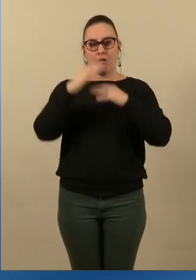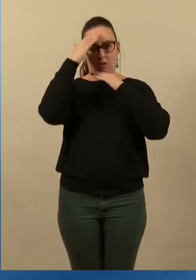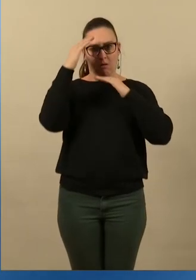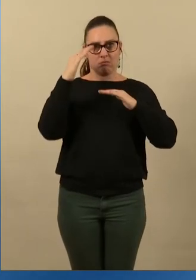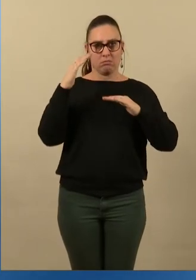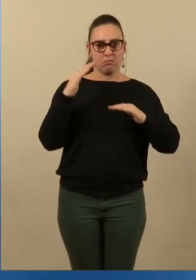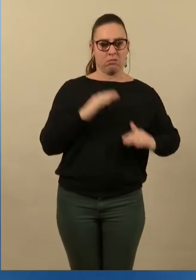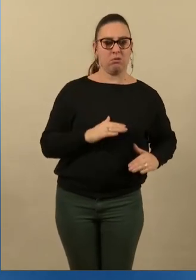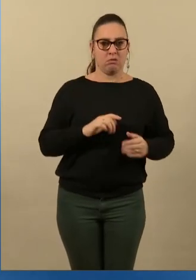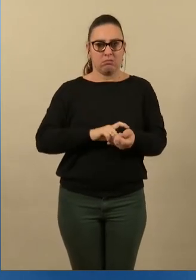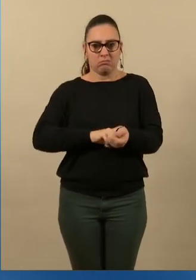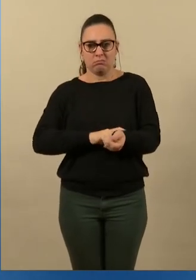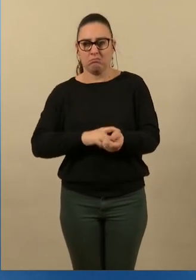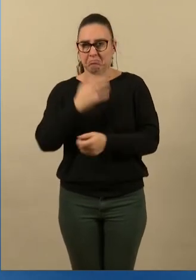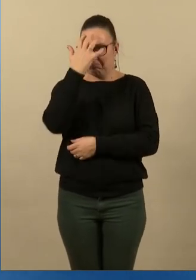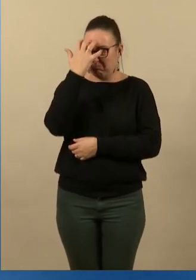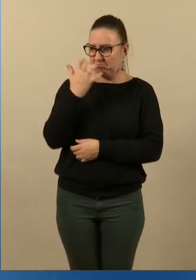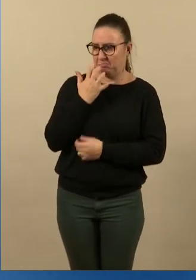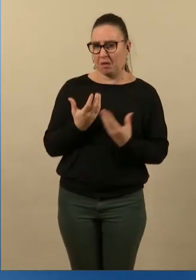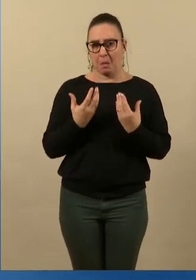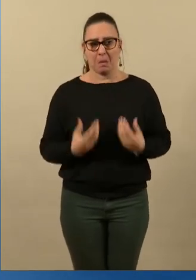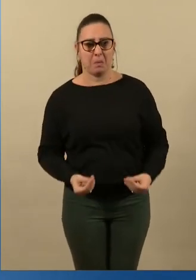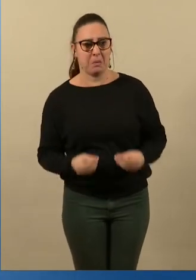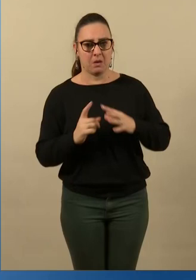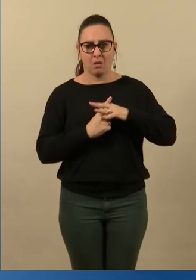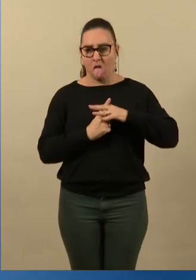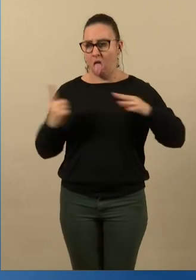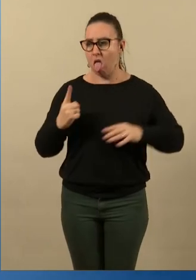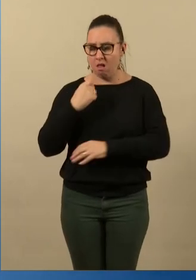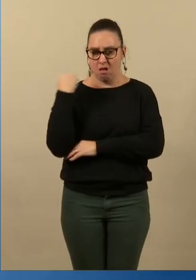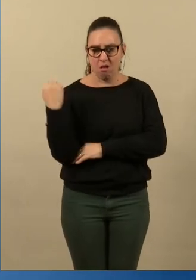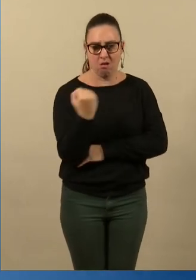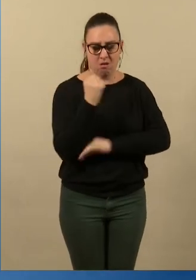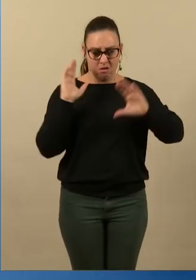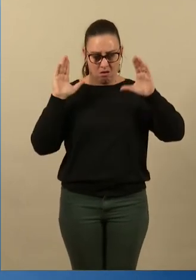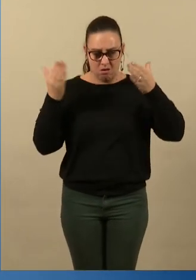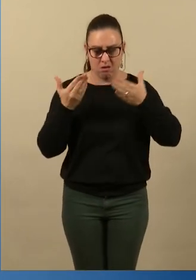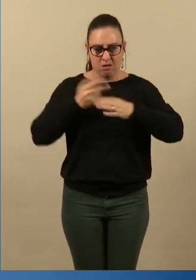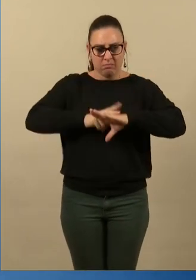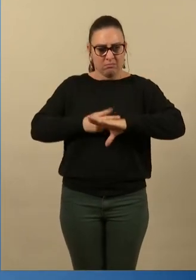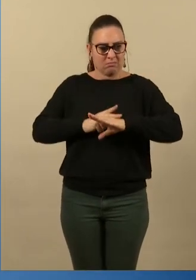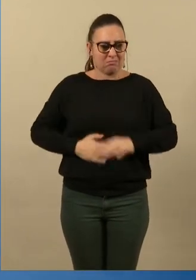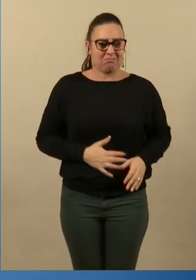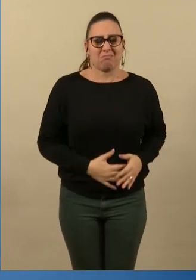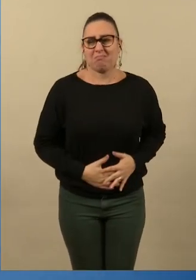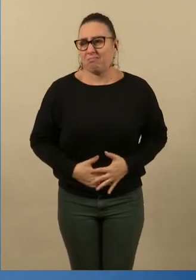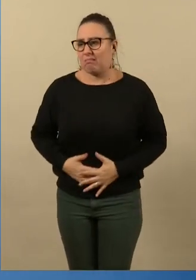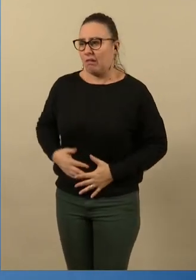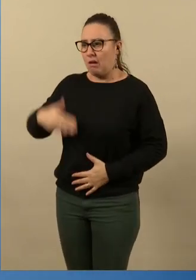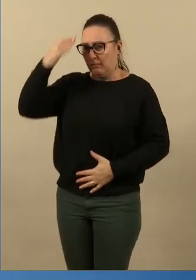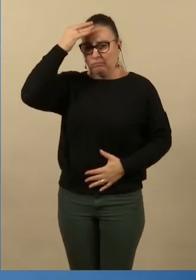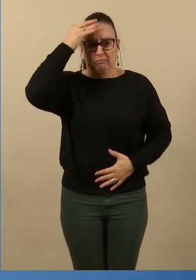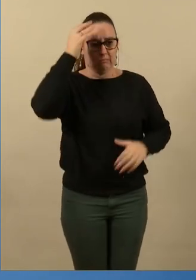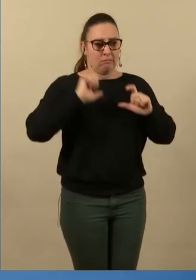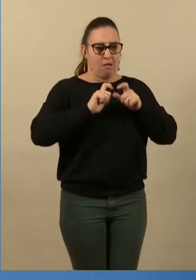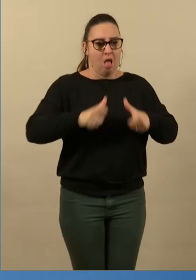stress peur tristesse isolement renfermement problèm de sommeil maux de ventre ou de tête à l'idée d'aller à